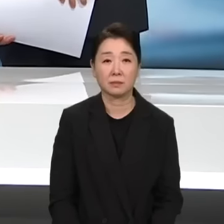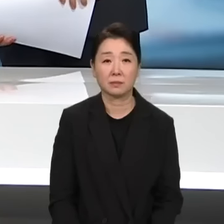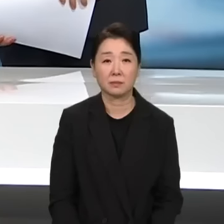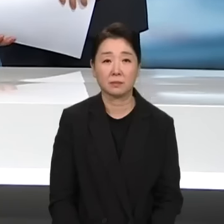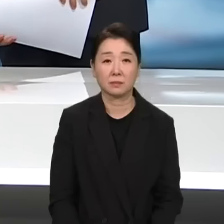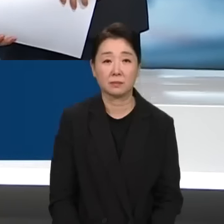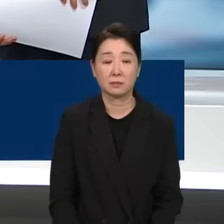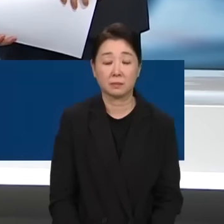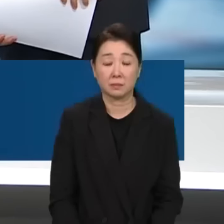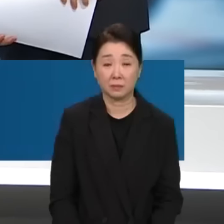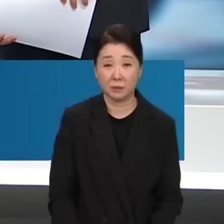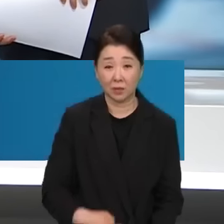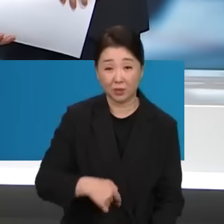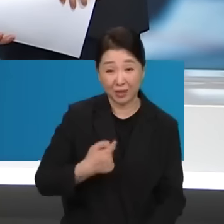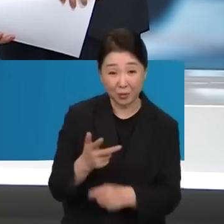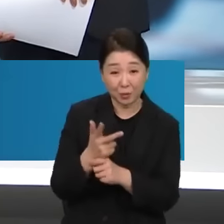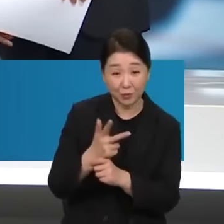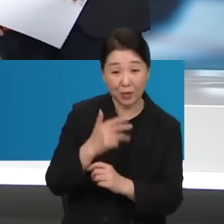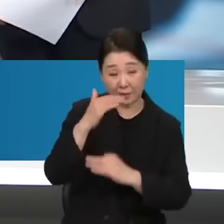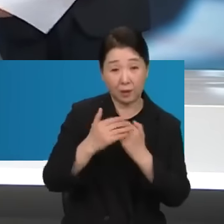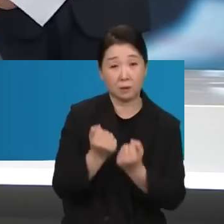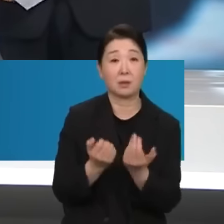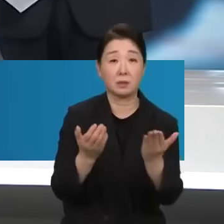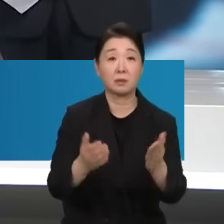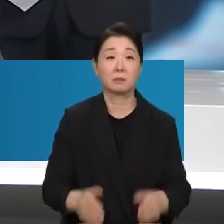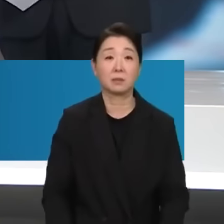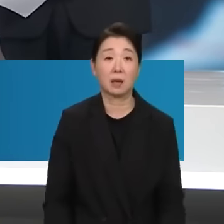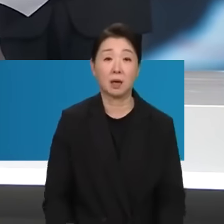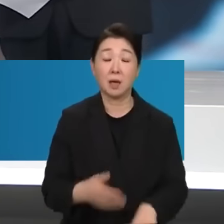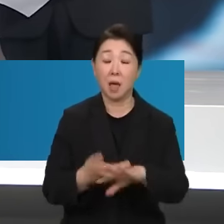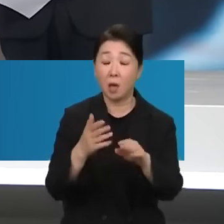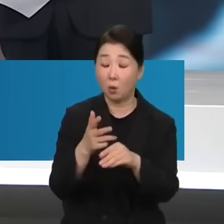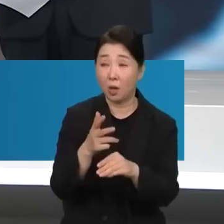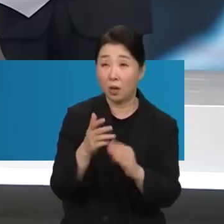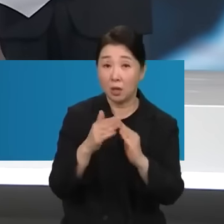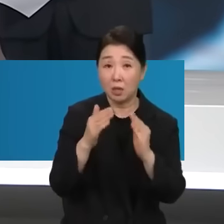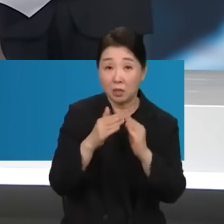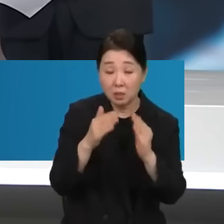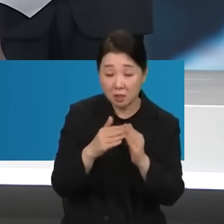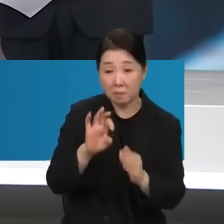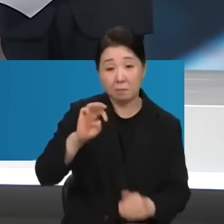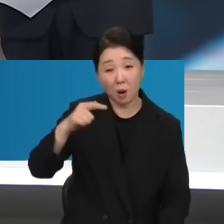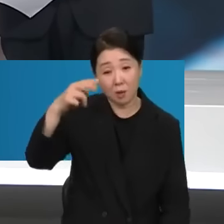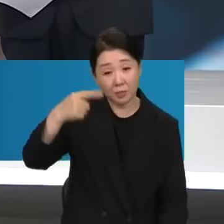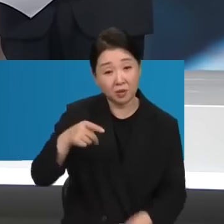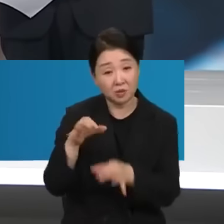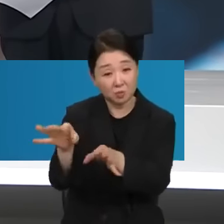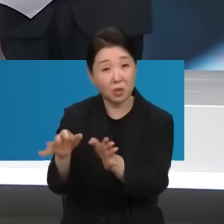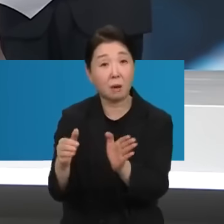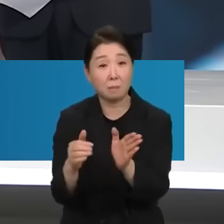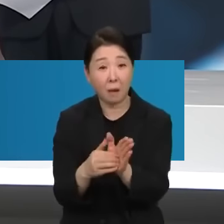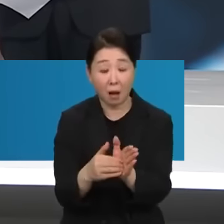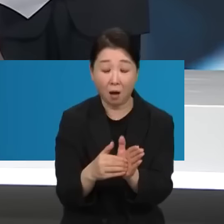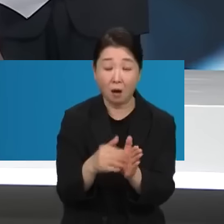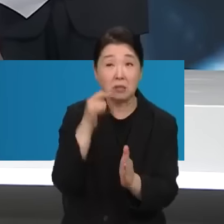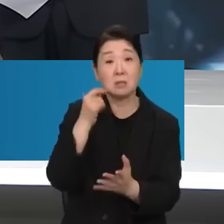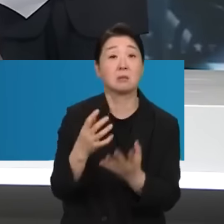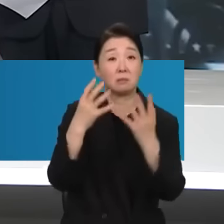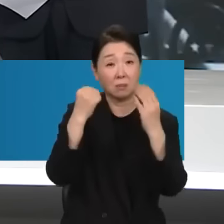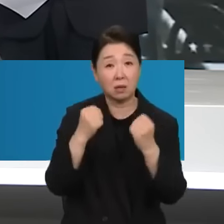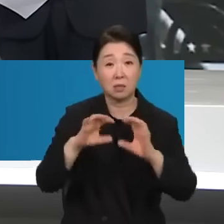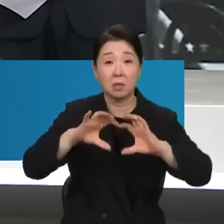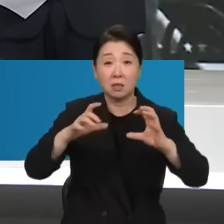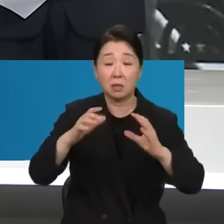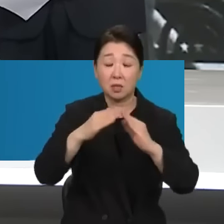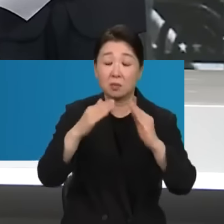계속해서 저희가 단독 취재한 소식입니다. 해외 부동산 펀드, 한때 잘 나가는 투자 상품이었지만 세계 부동산